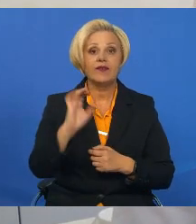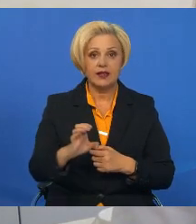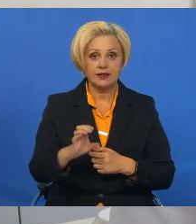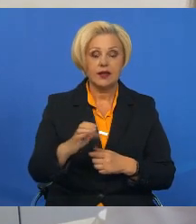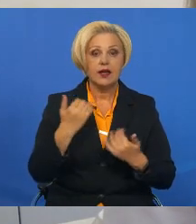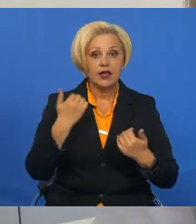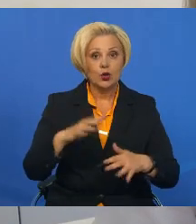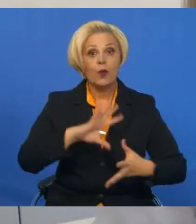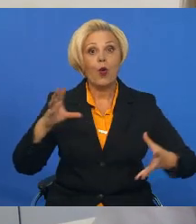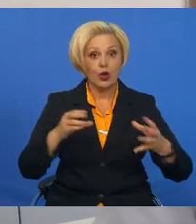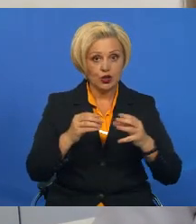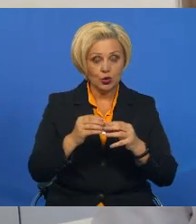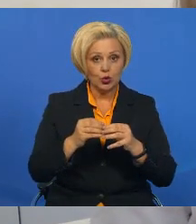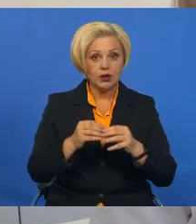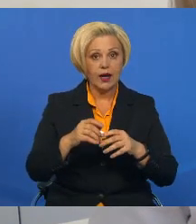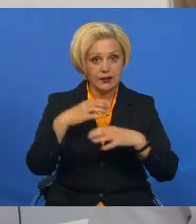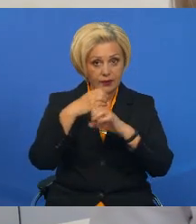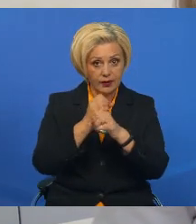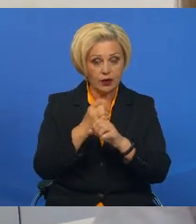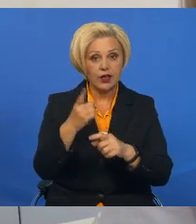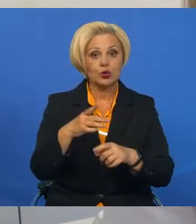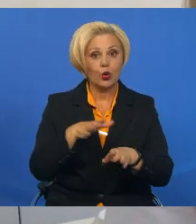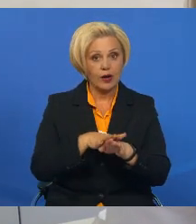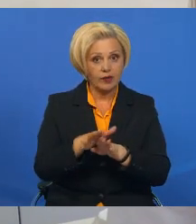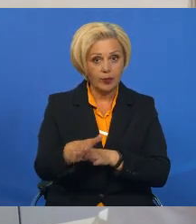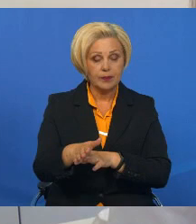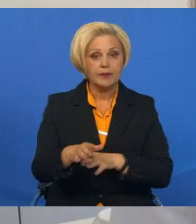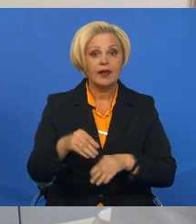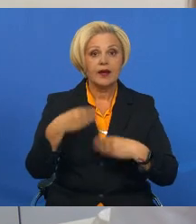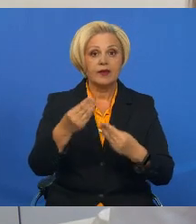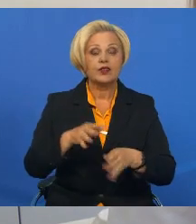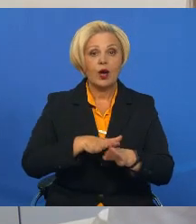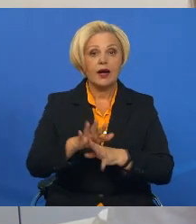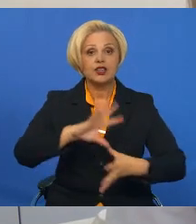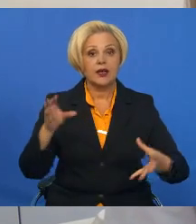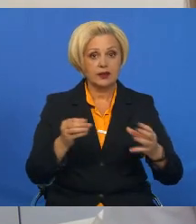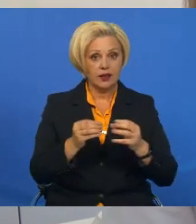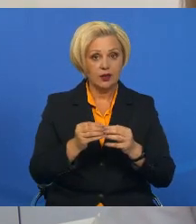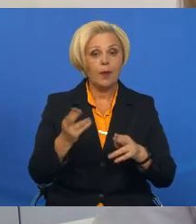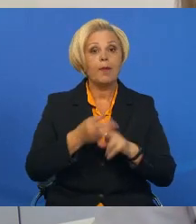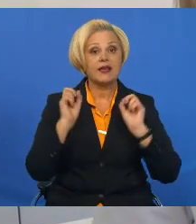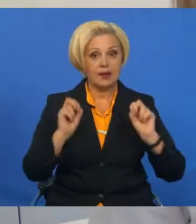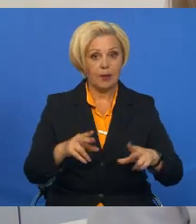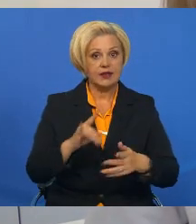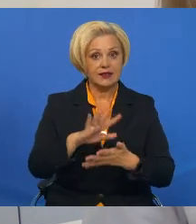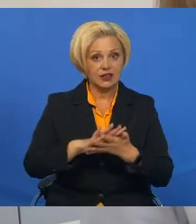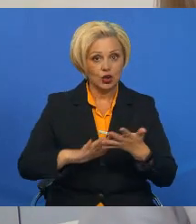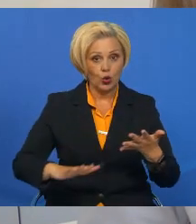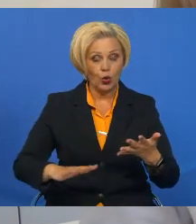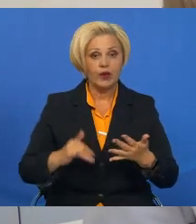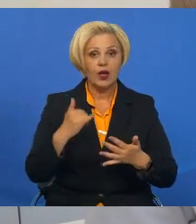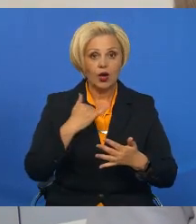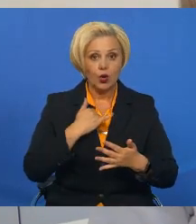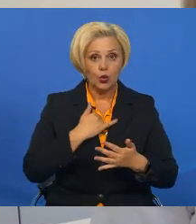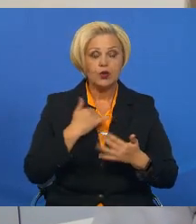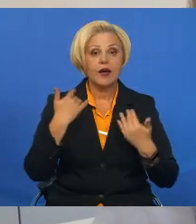уже по результатам апробации, которая происходит, выдается окончательный результат о безопасности крови. То есть у нас,